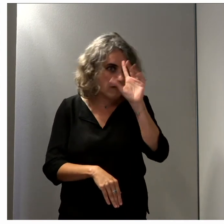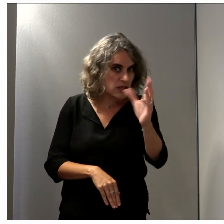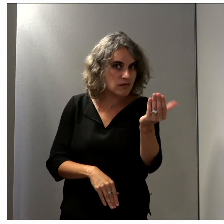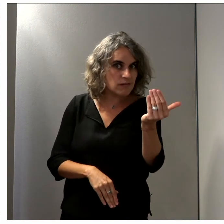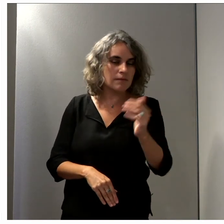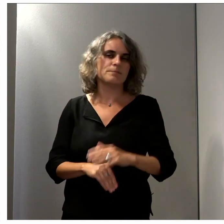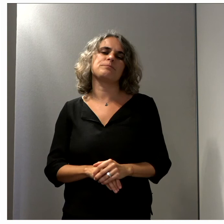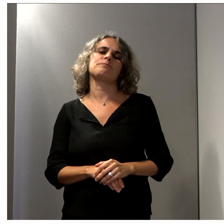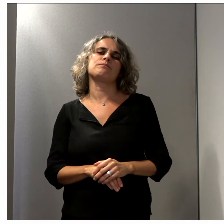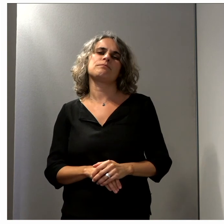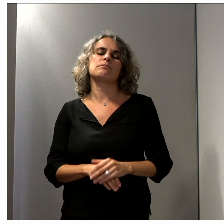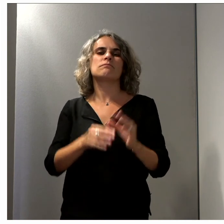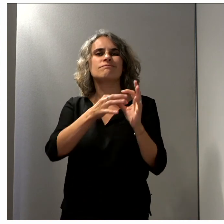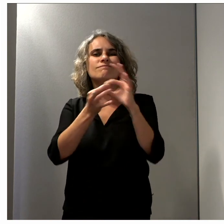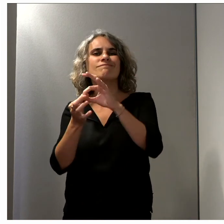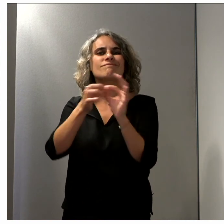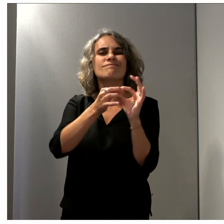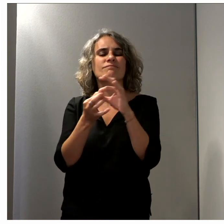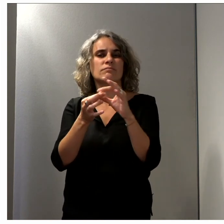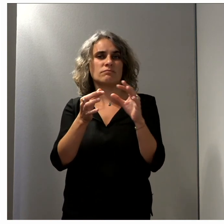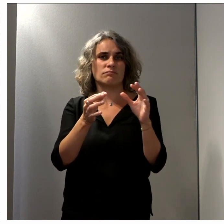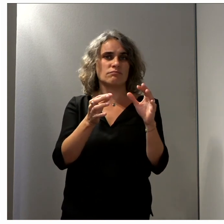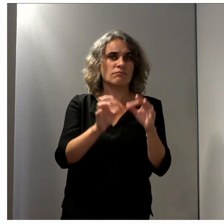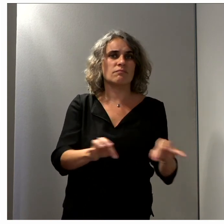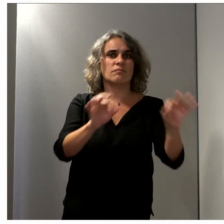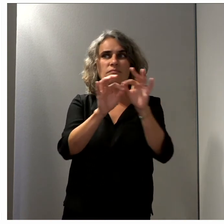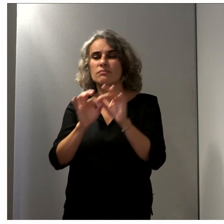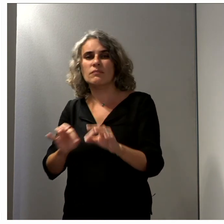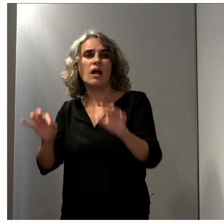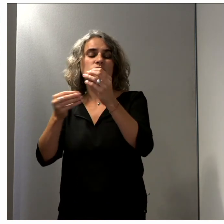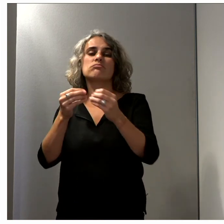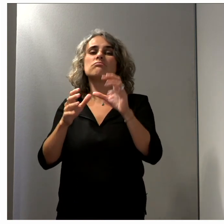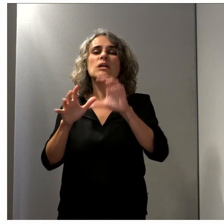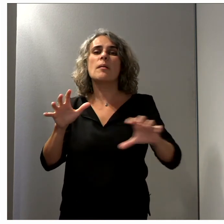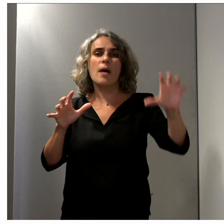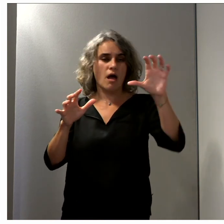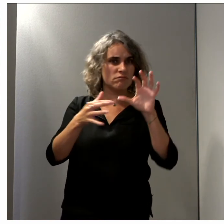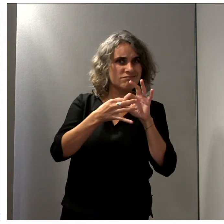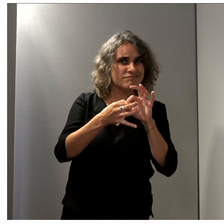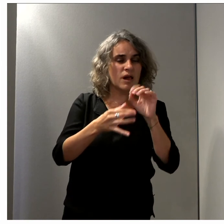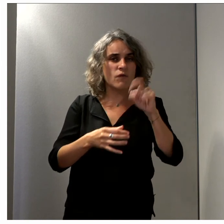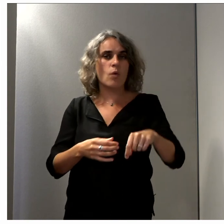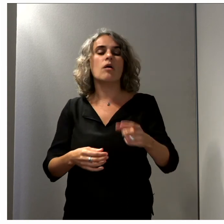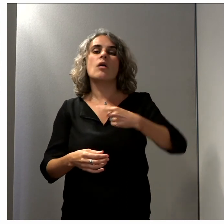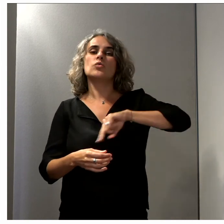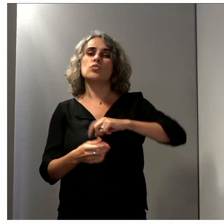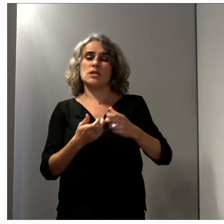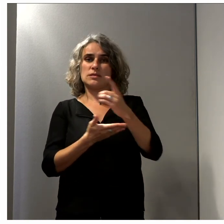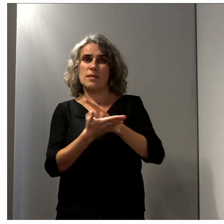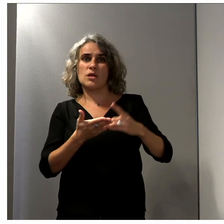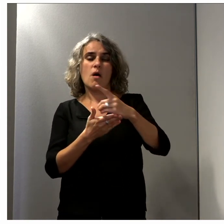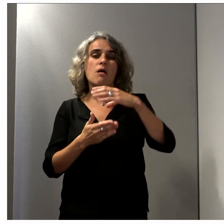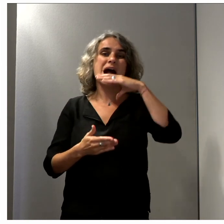coopération transfrontalière vraiment en adéquation avec les situations d'urgence. Et nous, départements